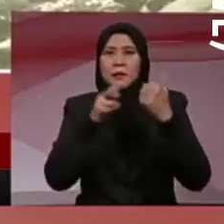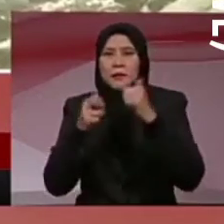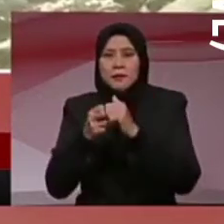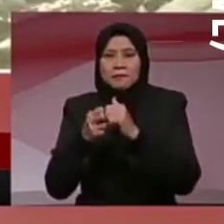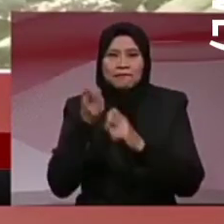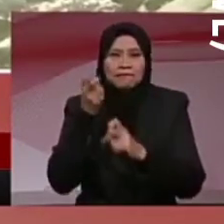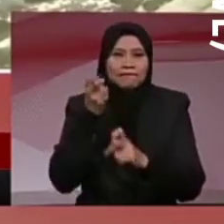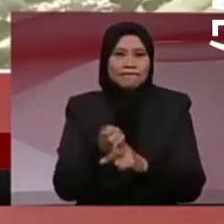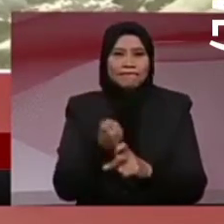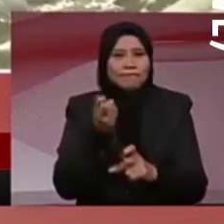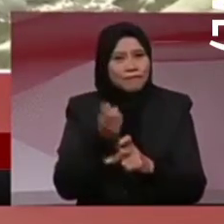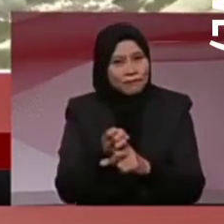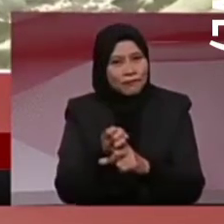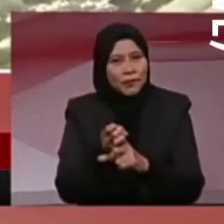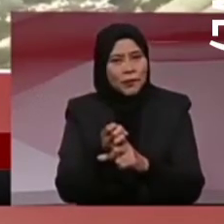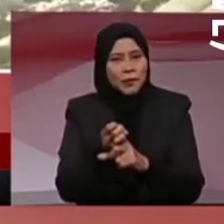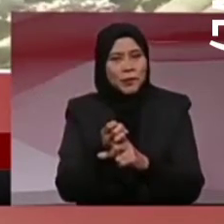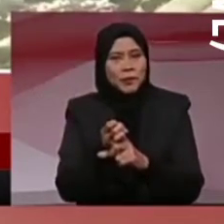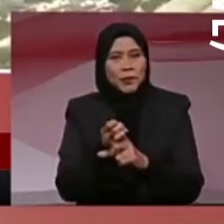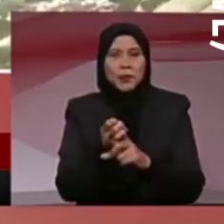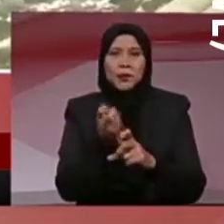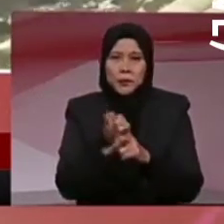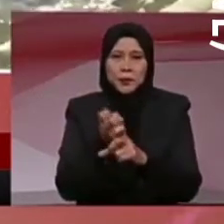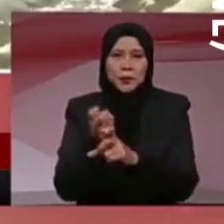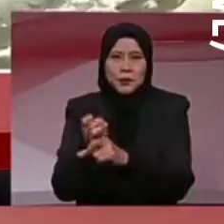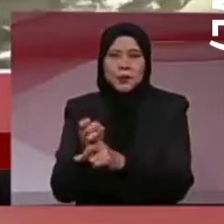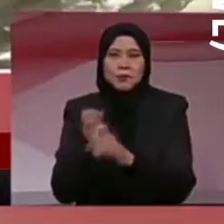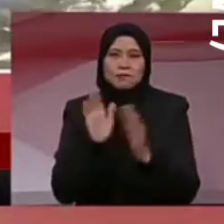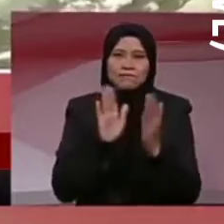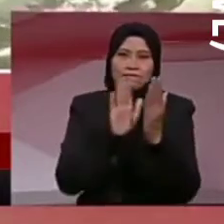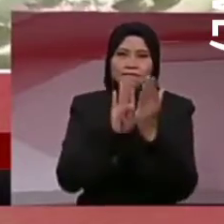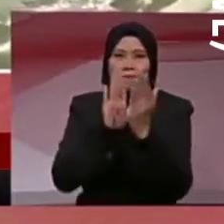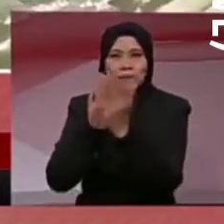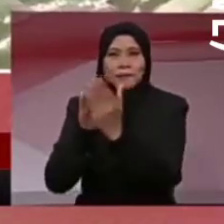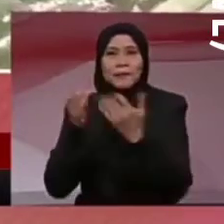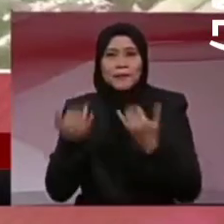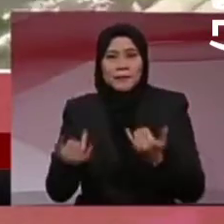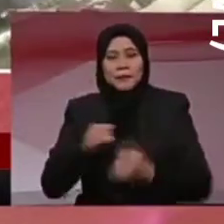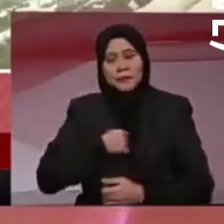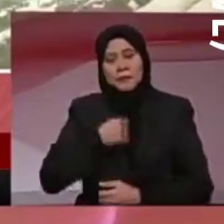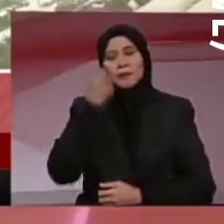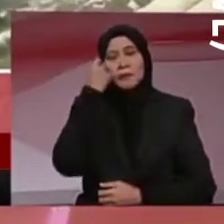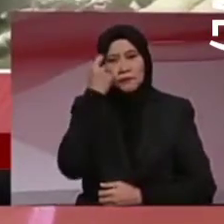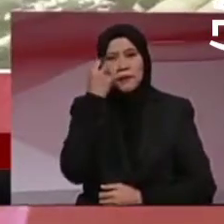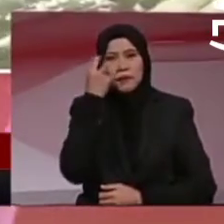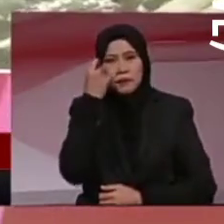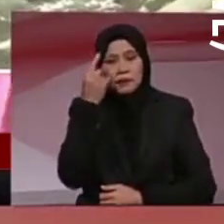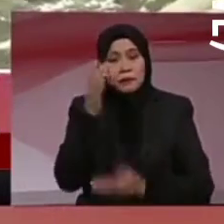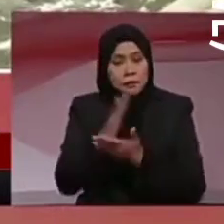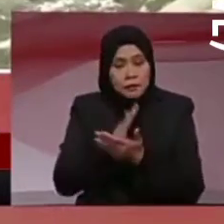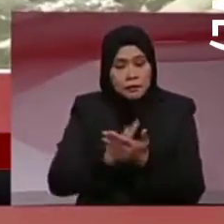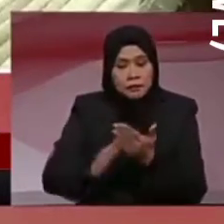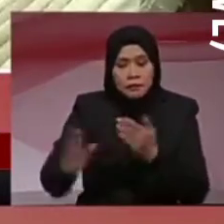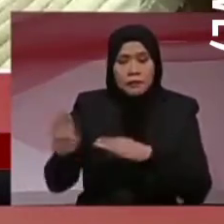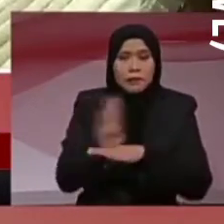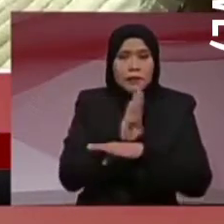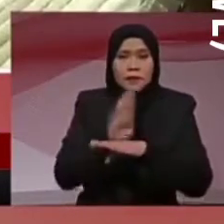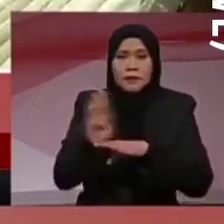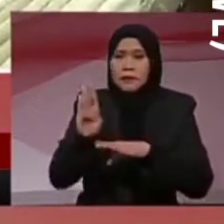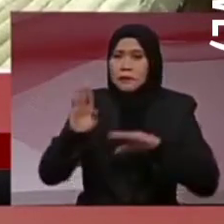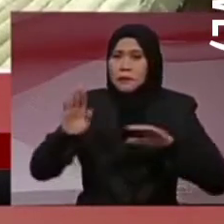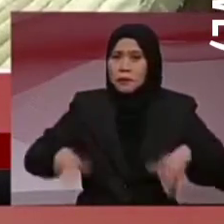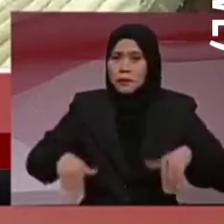sukar dan tidak menentu hai sai paham ada penjagaan yang belum dapat